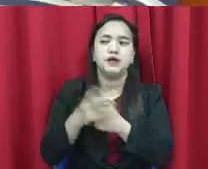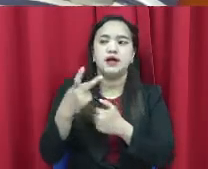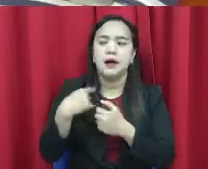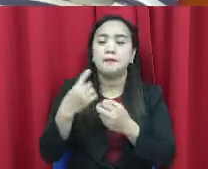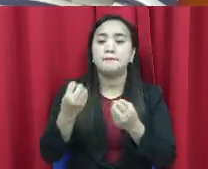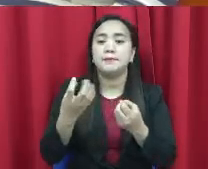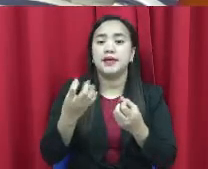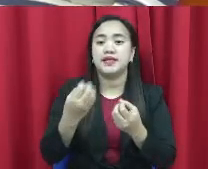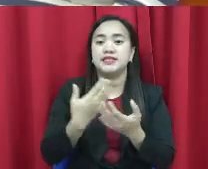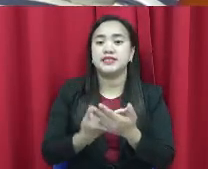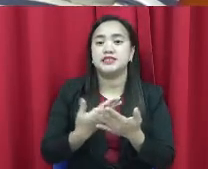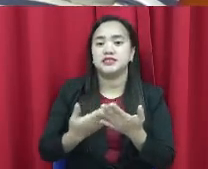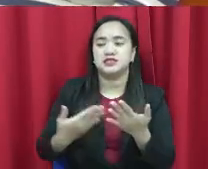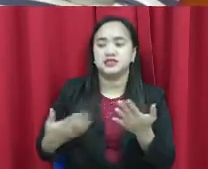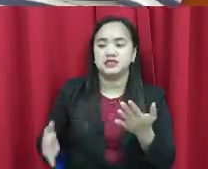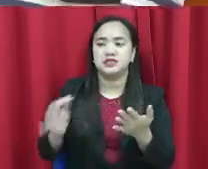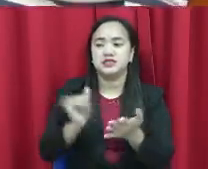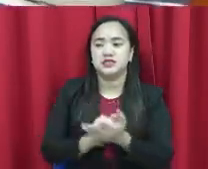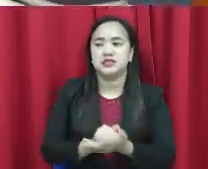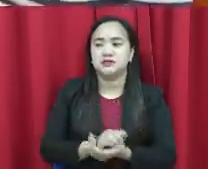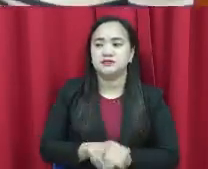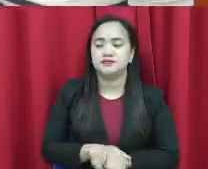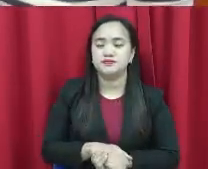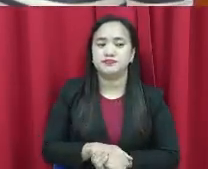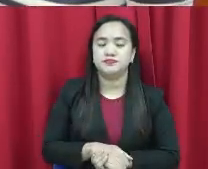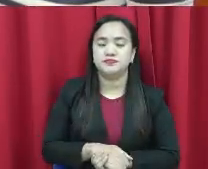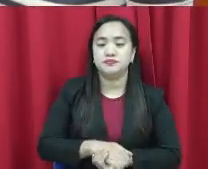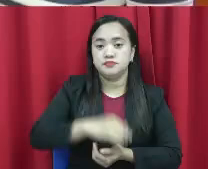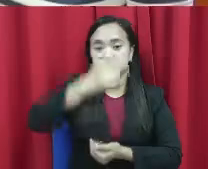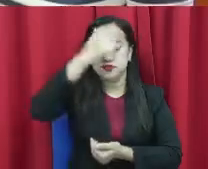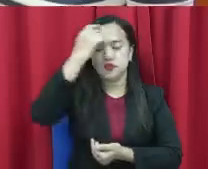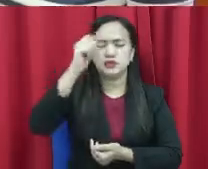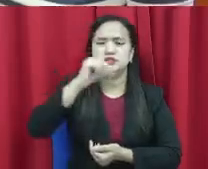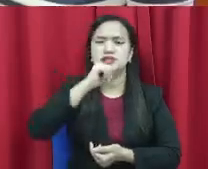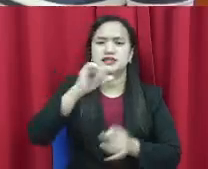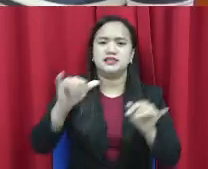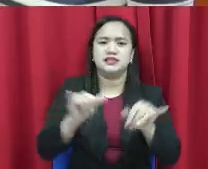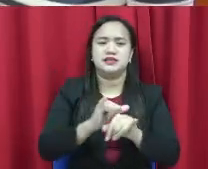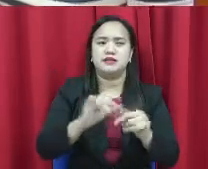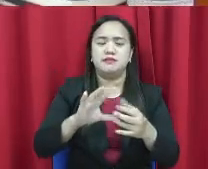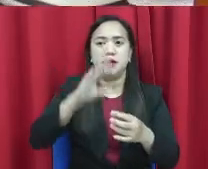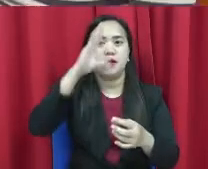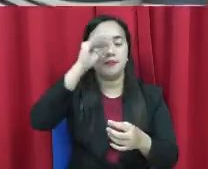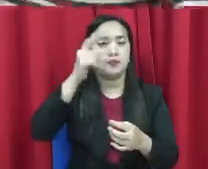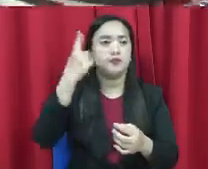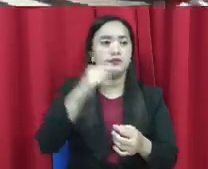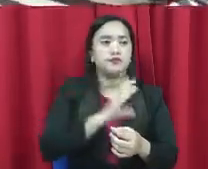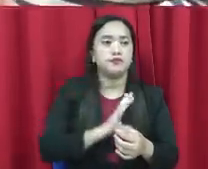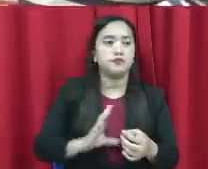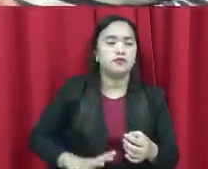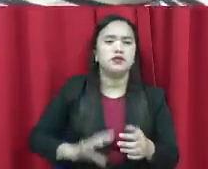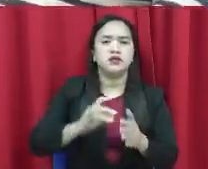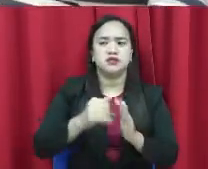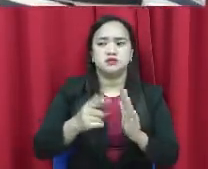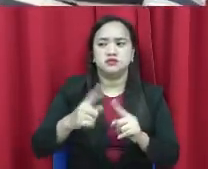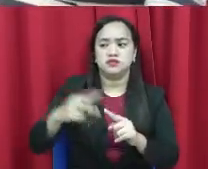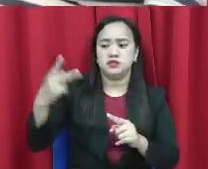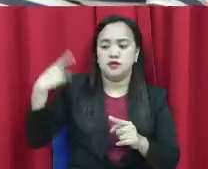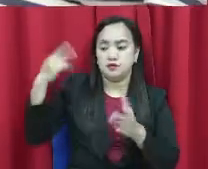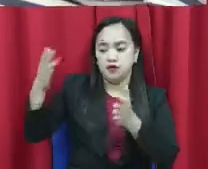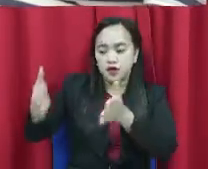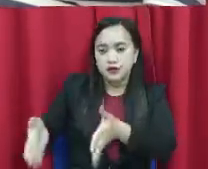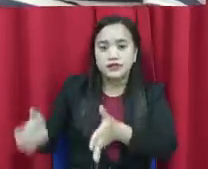marami po ang nag ah kasi hindi po katulad ng men for kaist na talagang ah formal na ano usapan na talaga